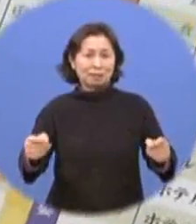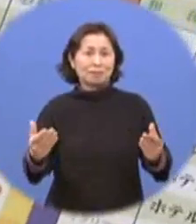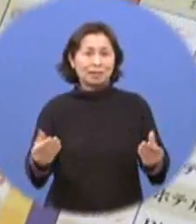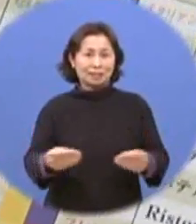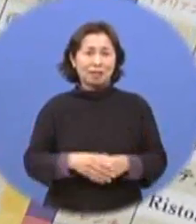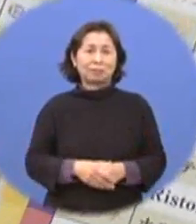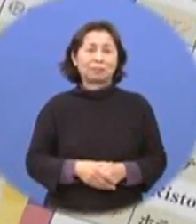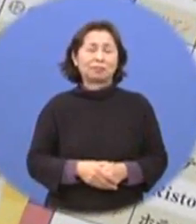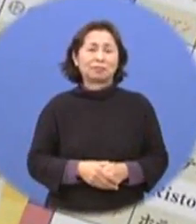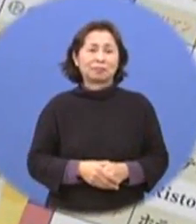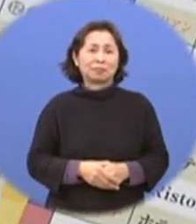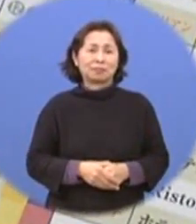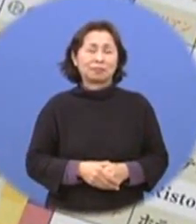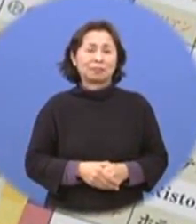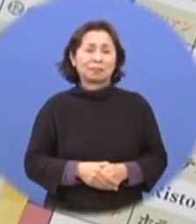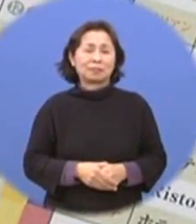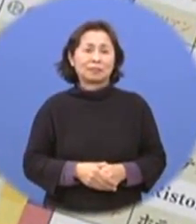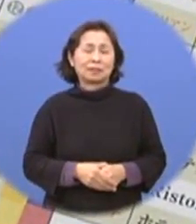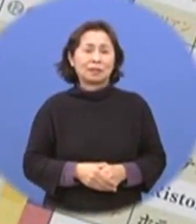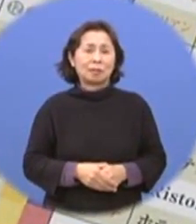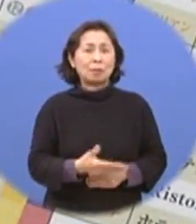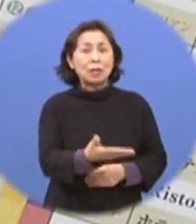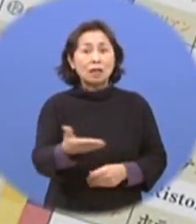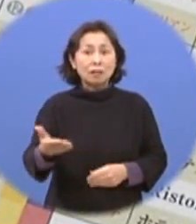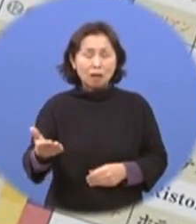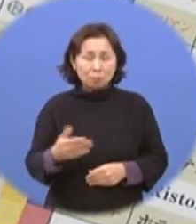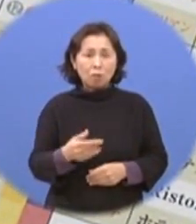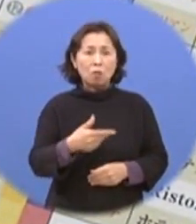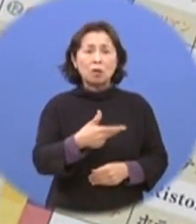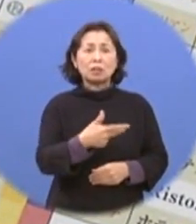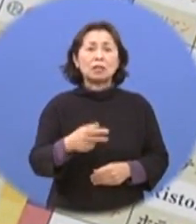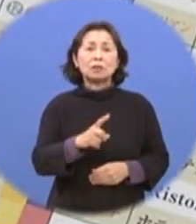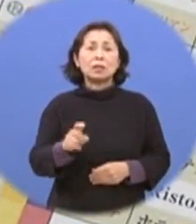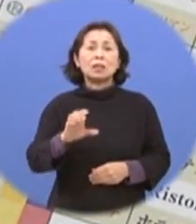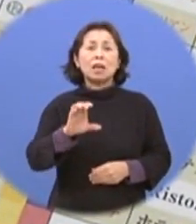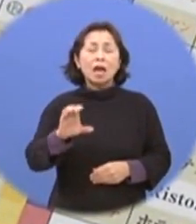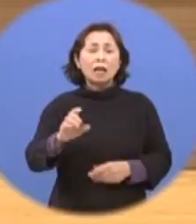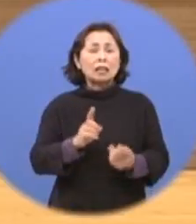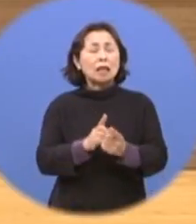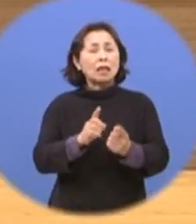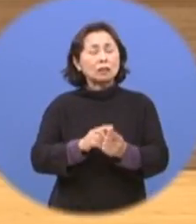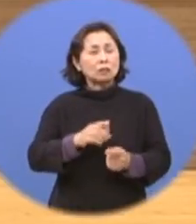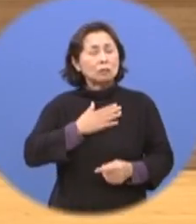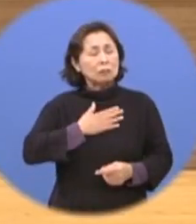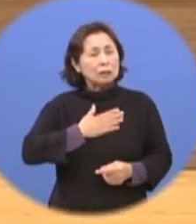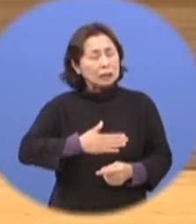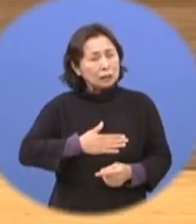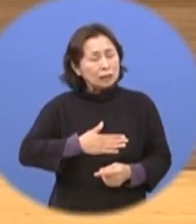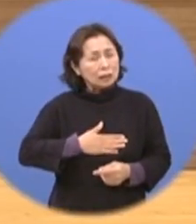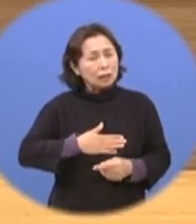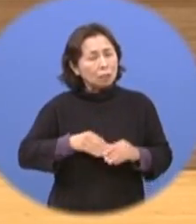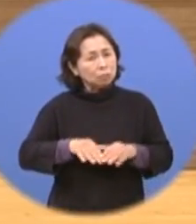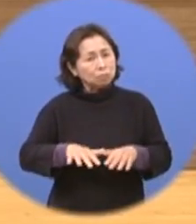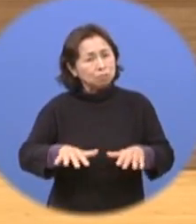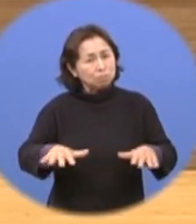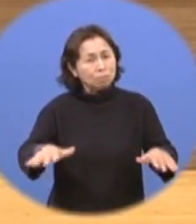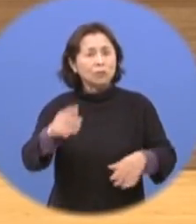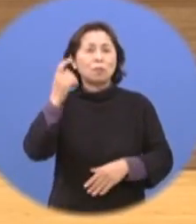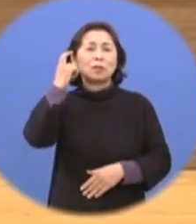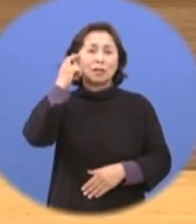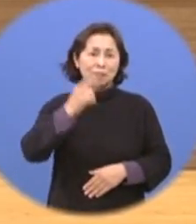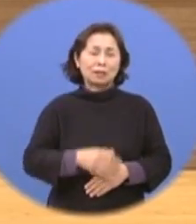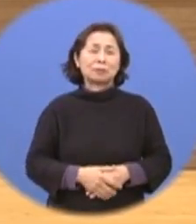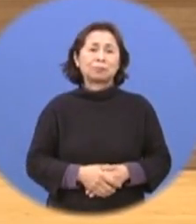ますしみなさんの自分に対する認知度とかgba フェスタっていうのを分かっていただいてきているかなというふうに思っており